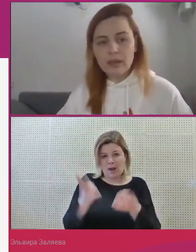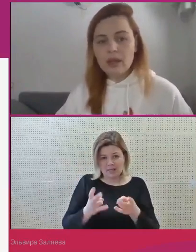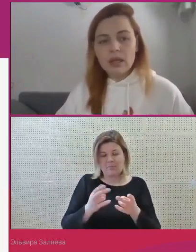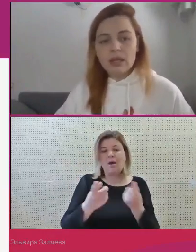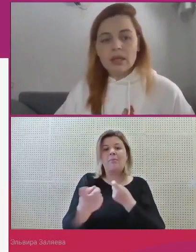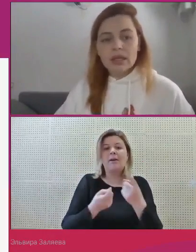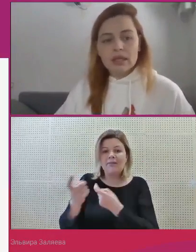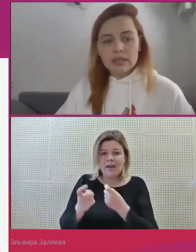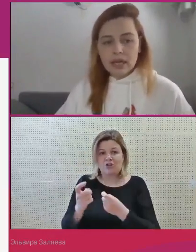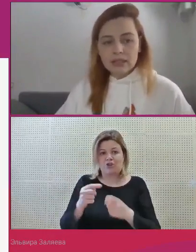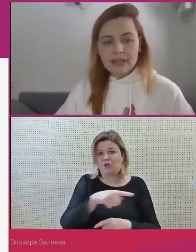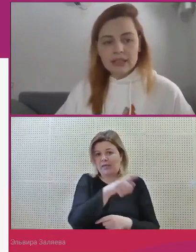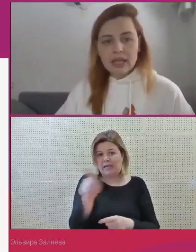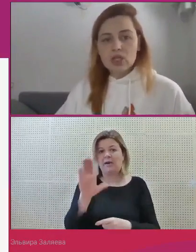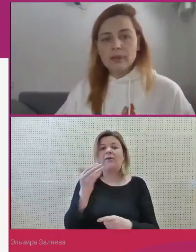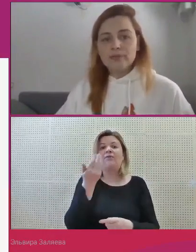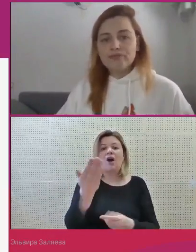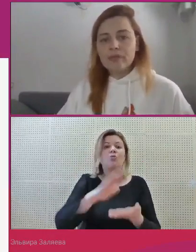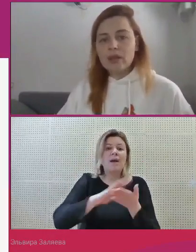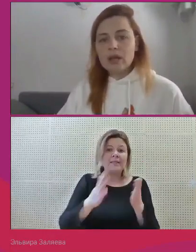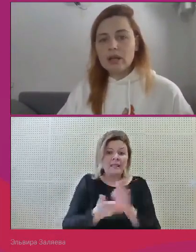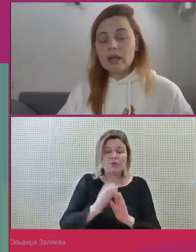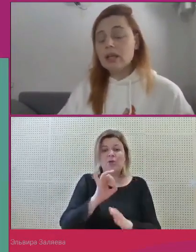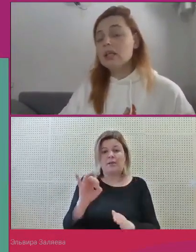задачи. Итак, давайте дальше.